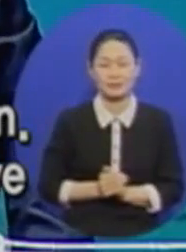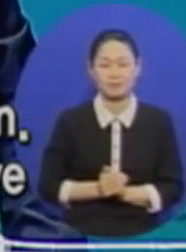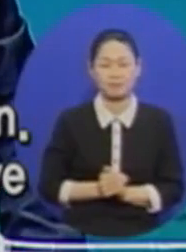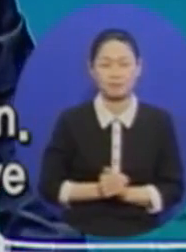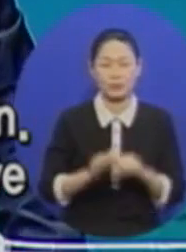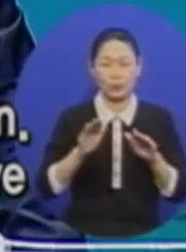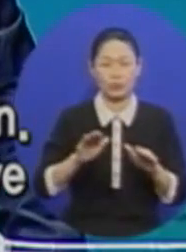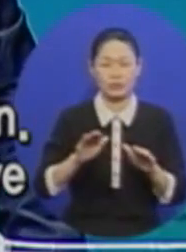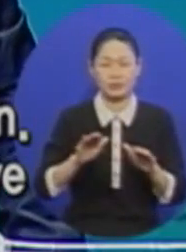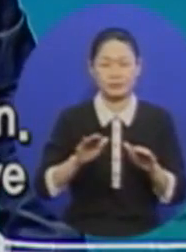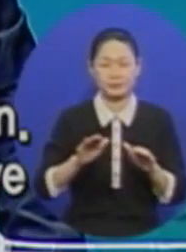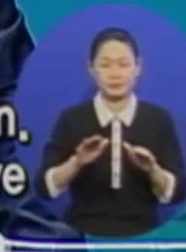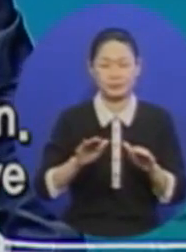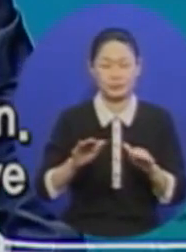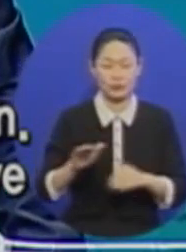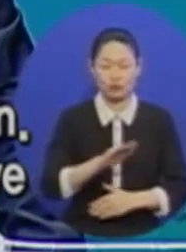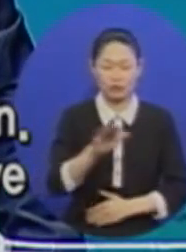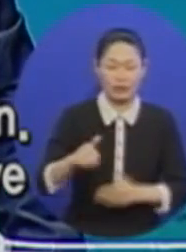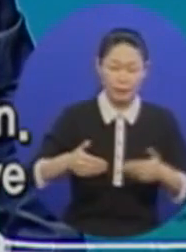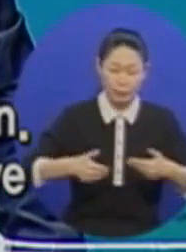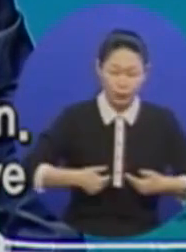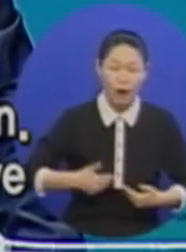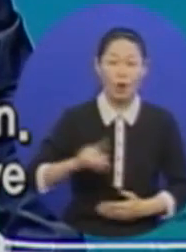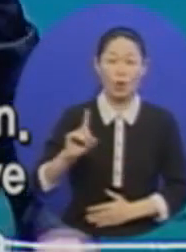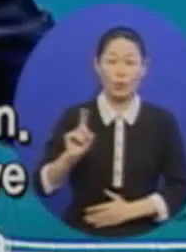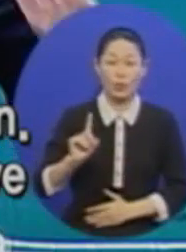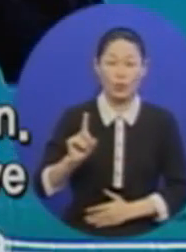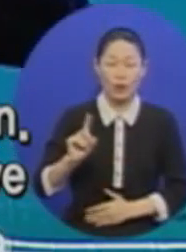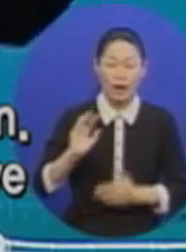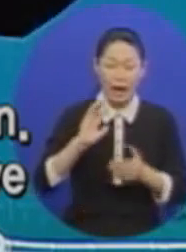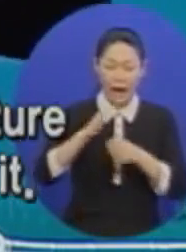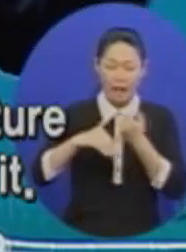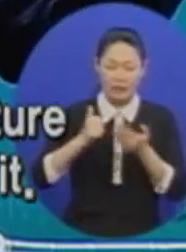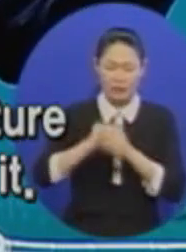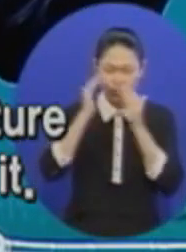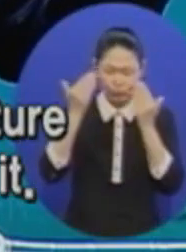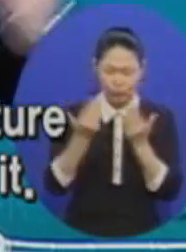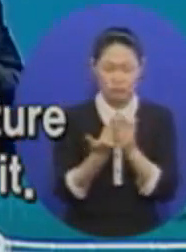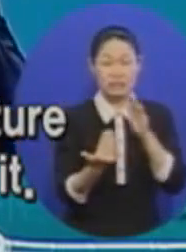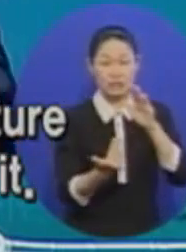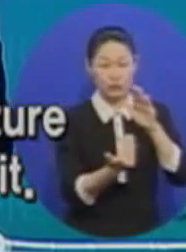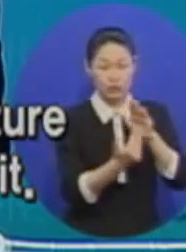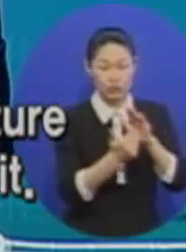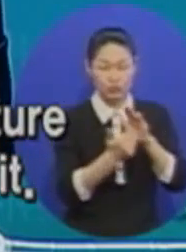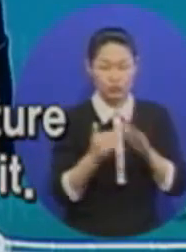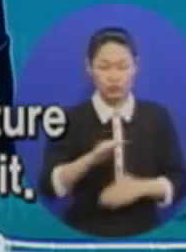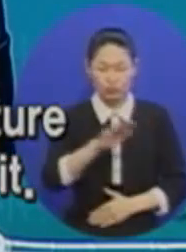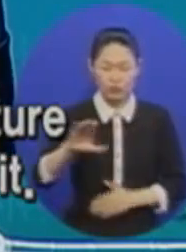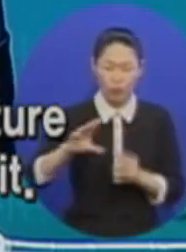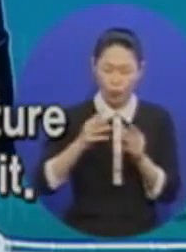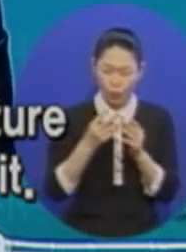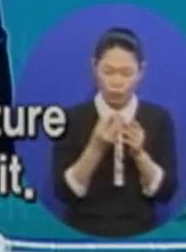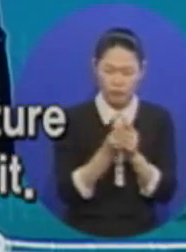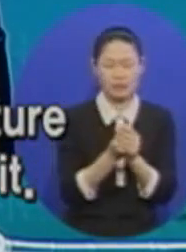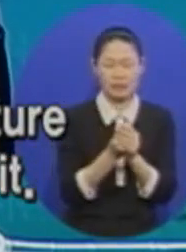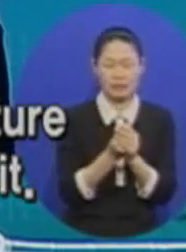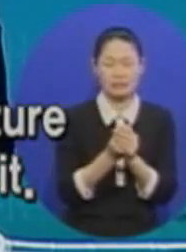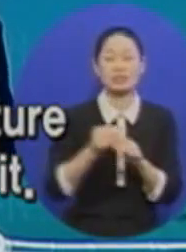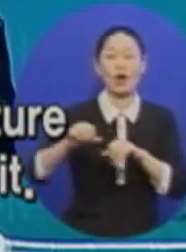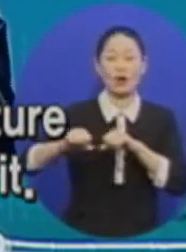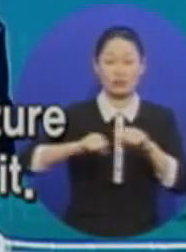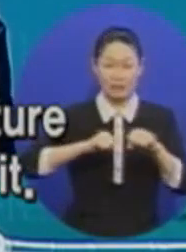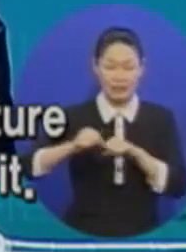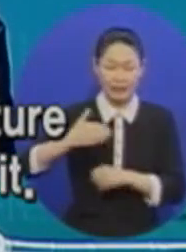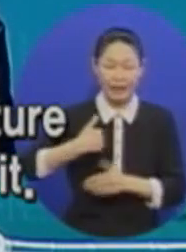오늘 우리에게 필요한 것은 하나님이 다 이루어 놓으신 우리를 온전케 하신 그 역사를